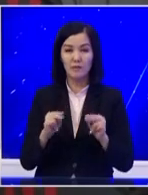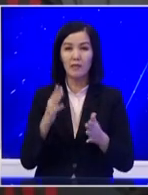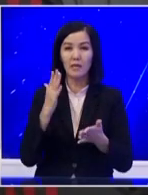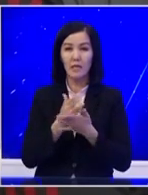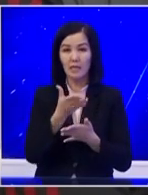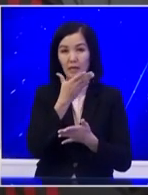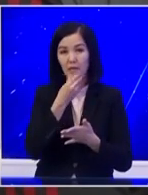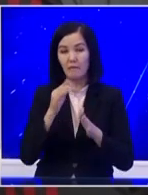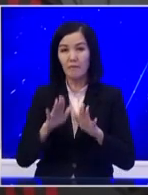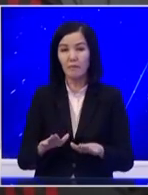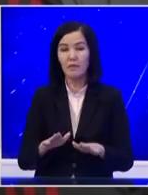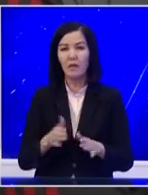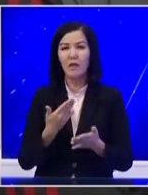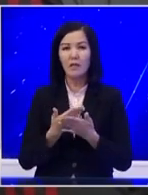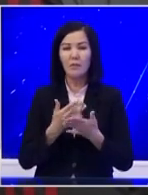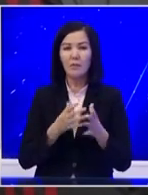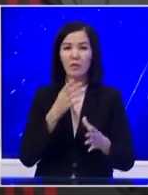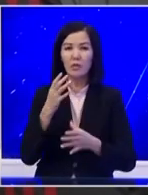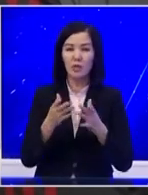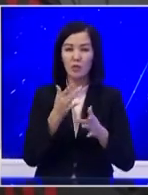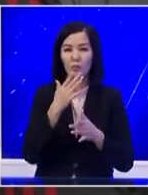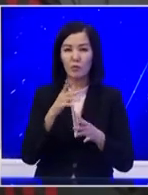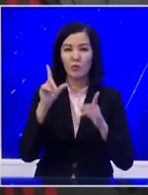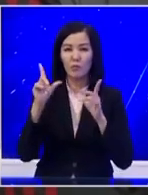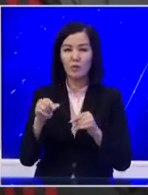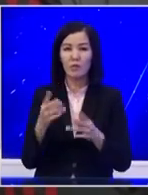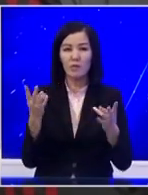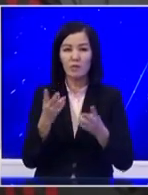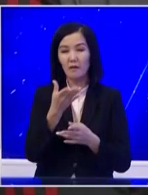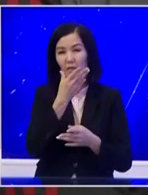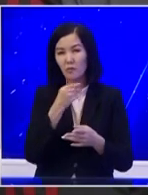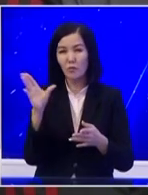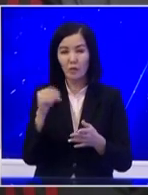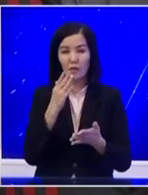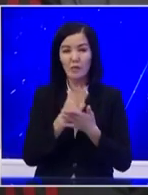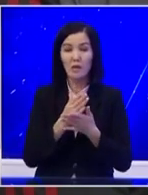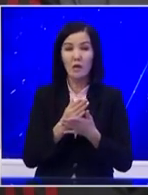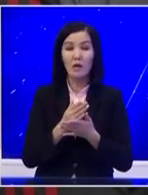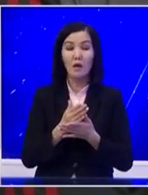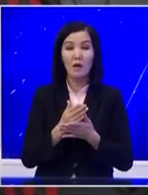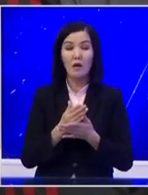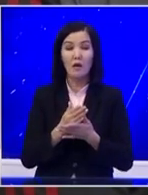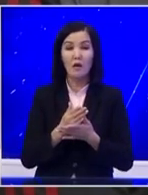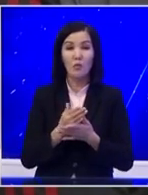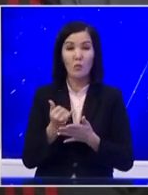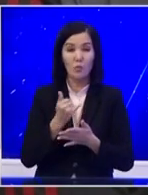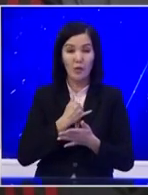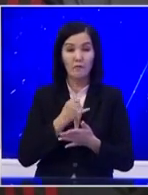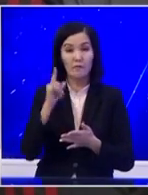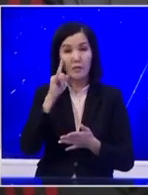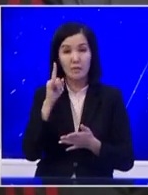всегда говорим, вот за рубежом так красиво, за рубежом одно, другое, третье. А оказывается, у нас в Казахстане